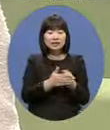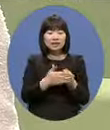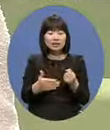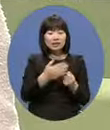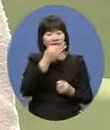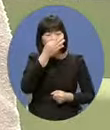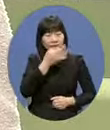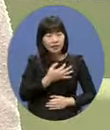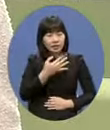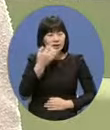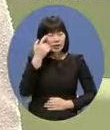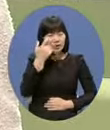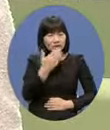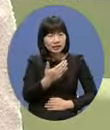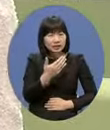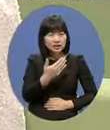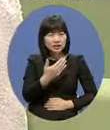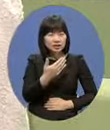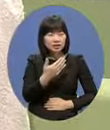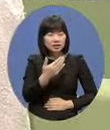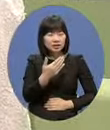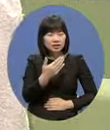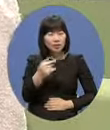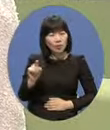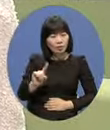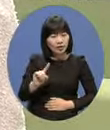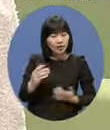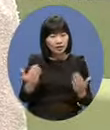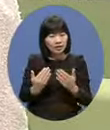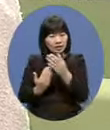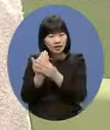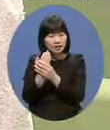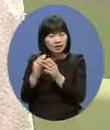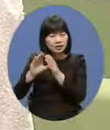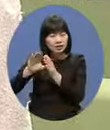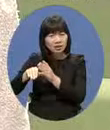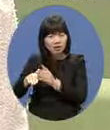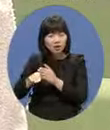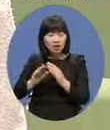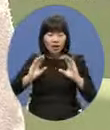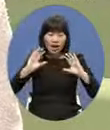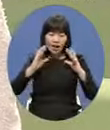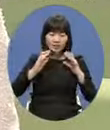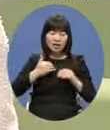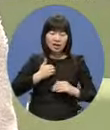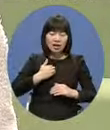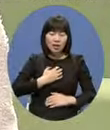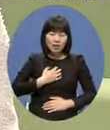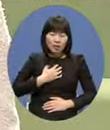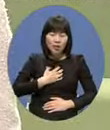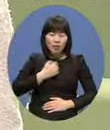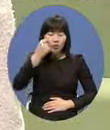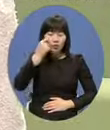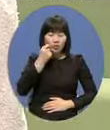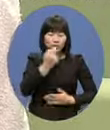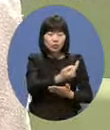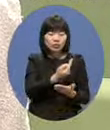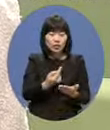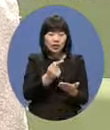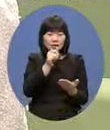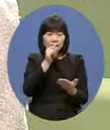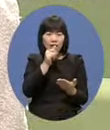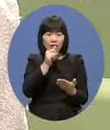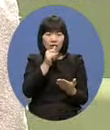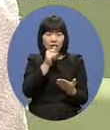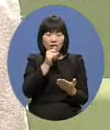힘들어졌지 아 어 그니까 어떤 일들이 일어났을 때 아이가 뭐 속상해서 울고 들어왔을 때 제가